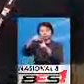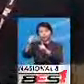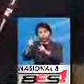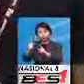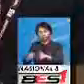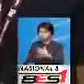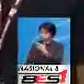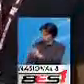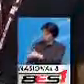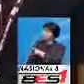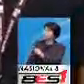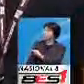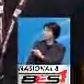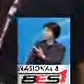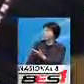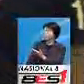Bagi adik Muhammad Khairuddin,